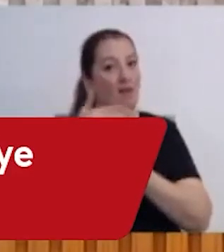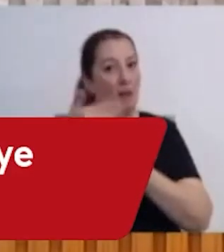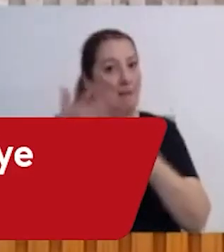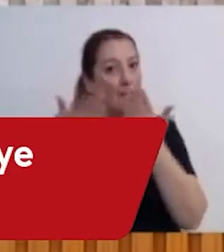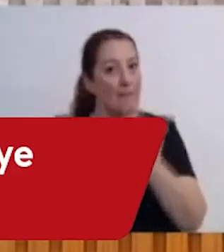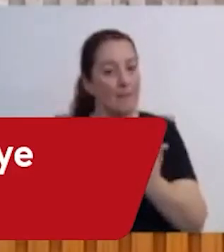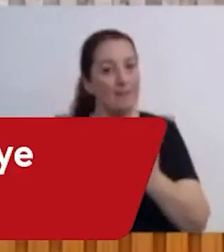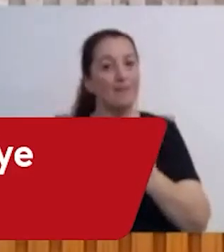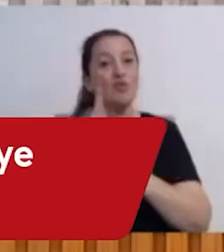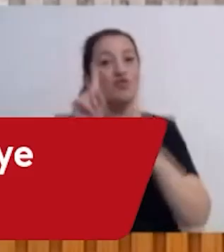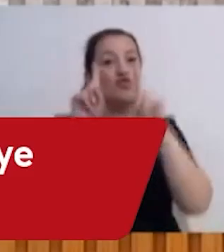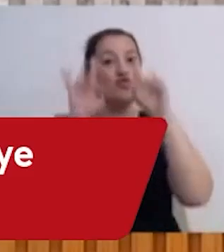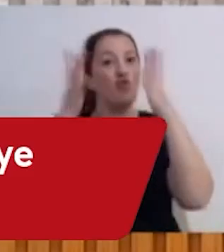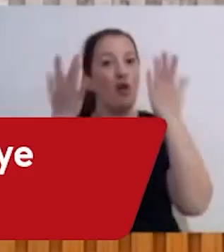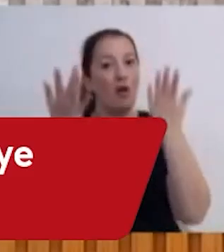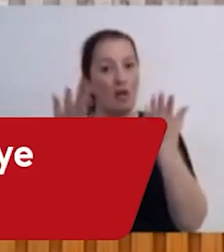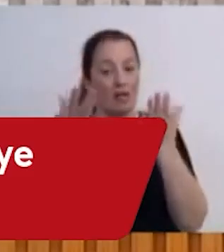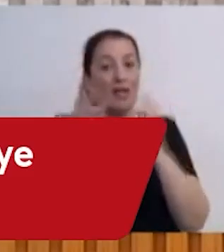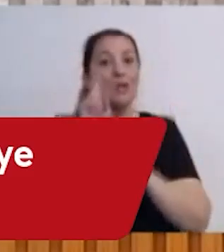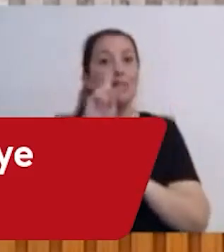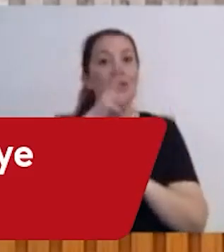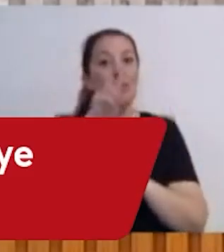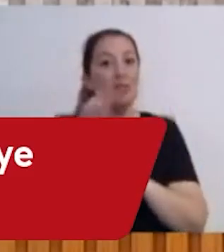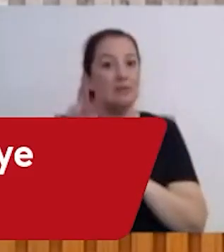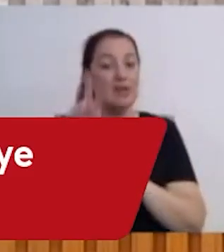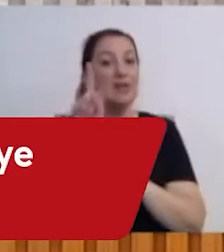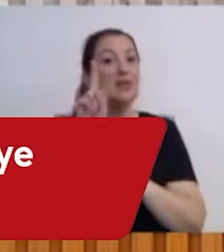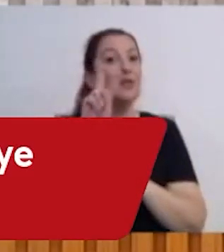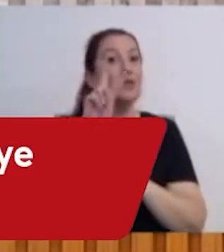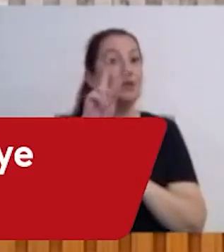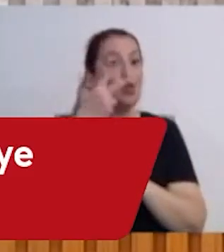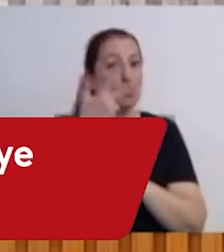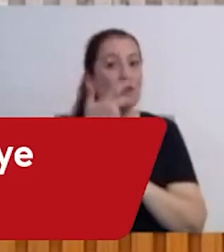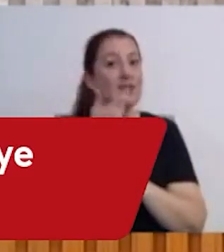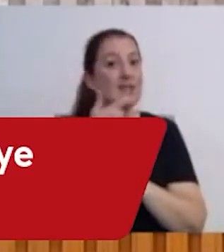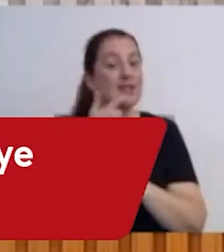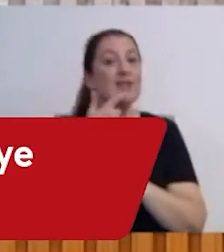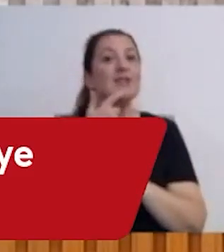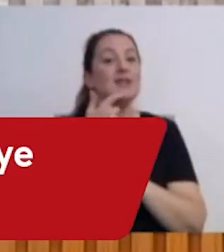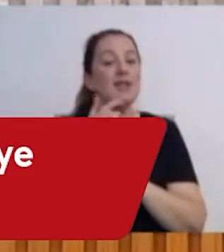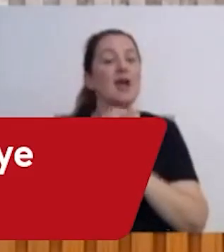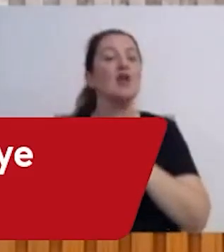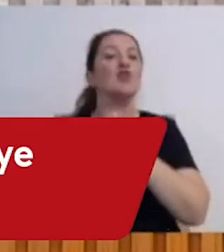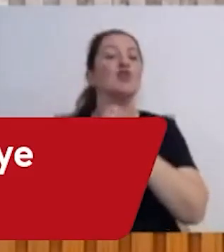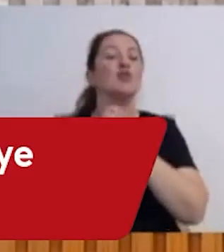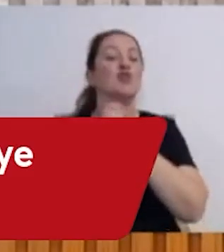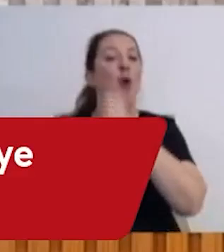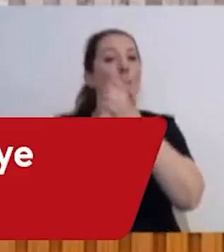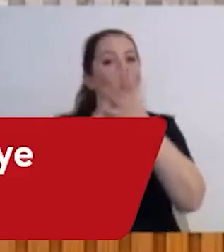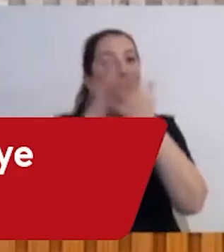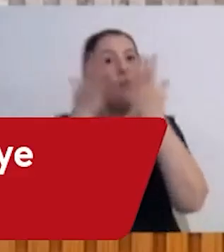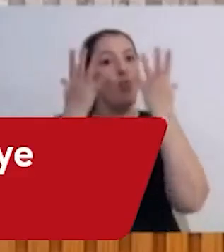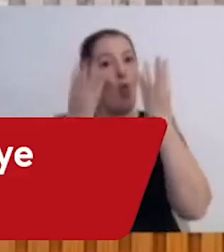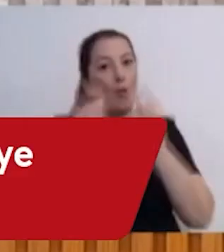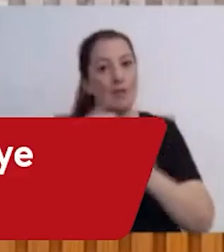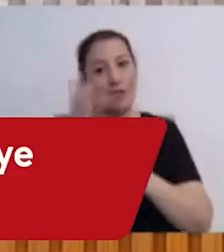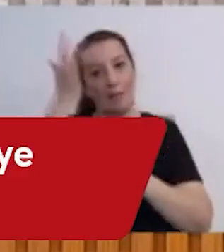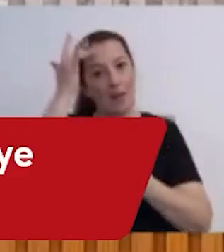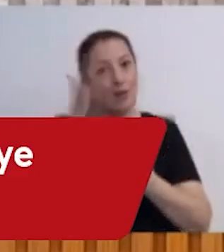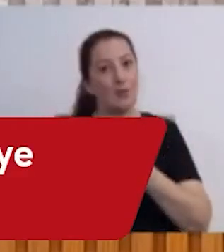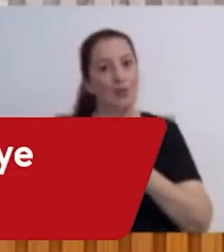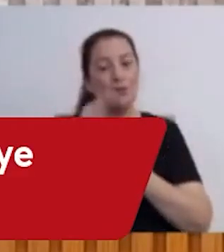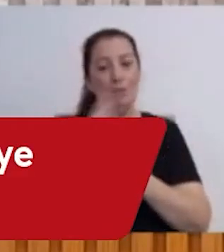diliyorum. İnşallah 2022-23 yılının da lig şampiyonu olmasını Beylikdüzü